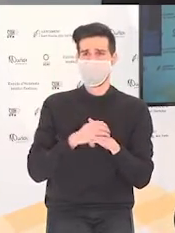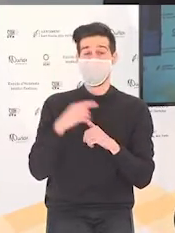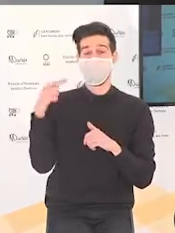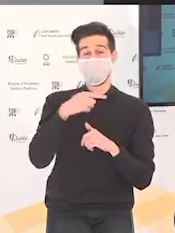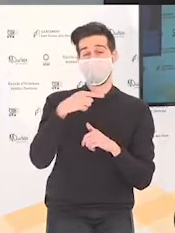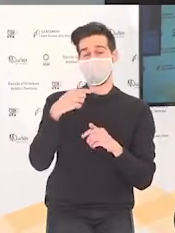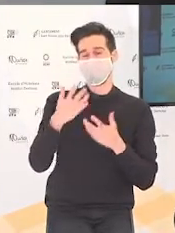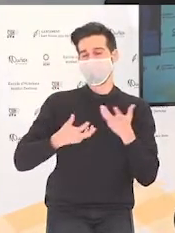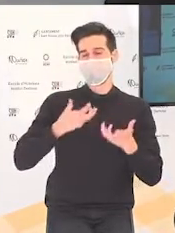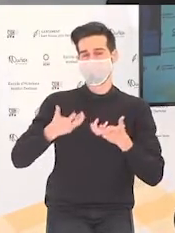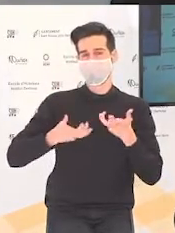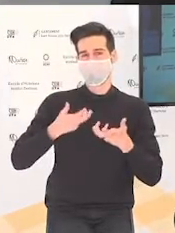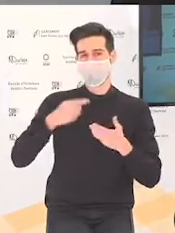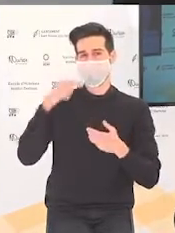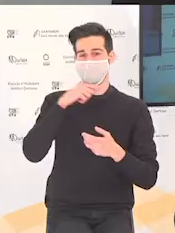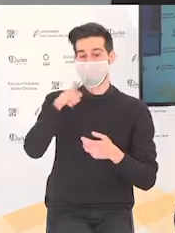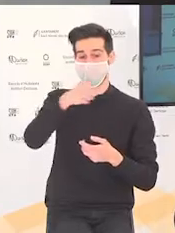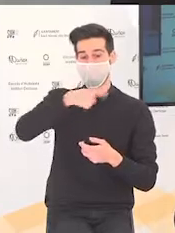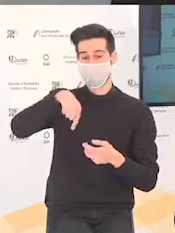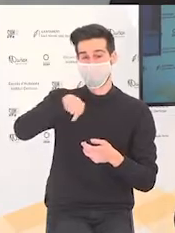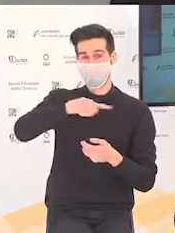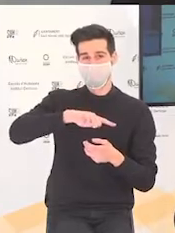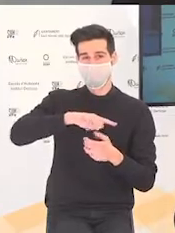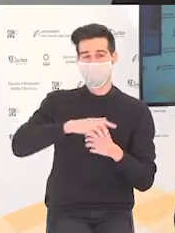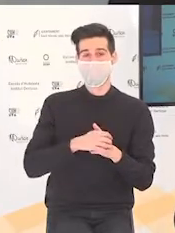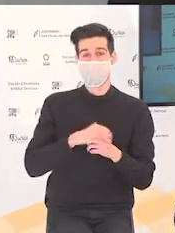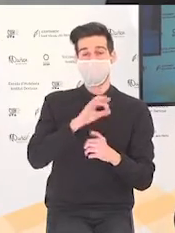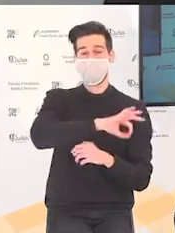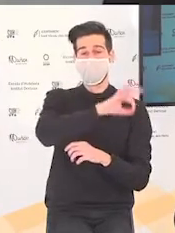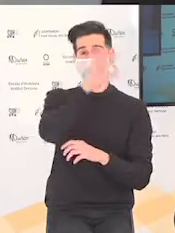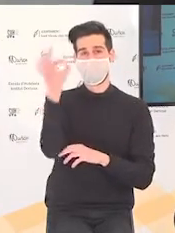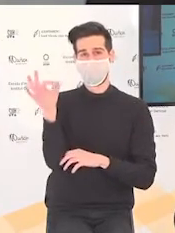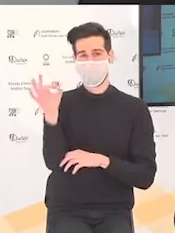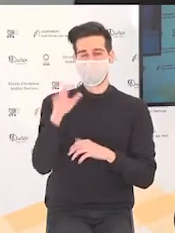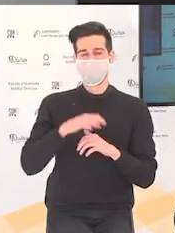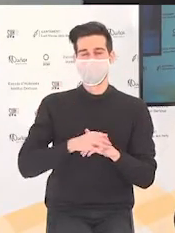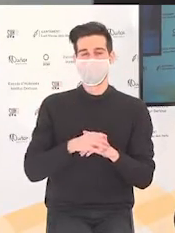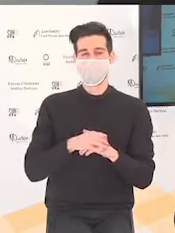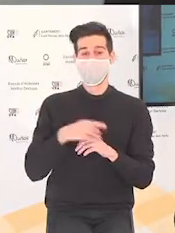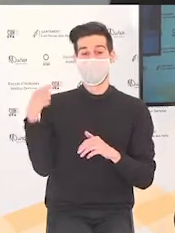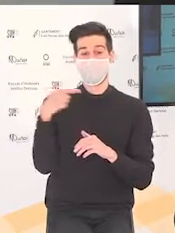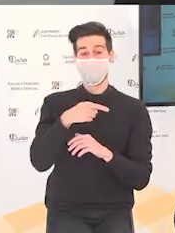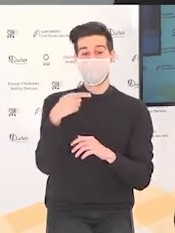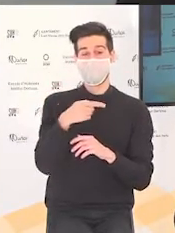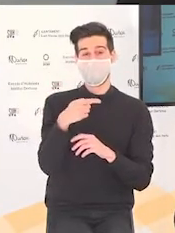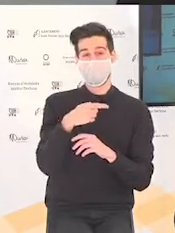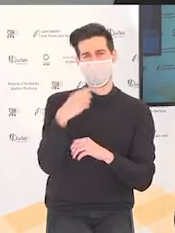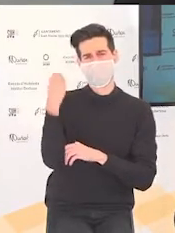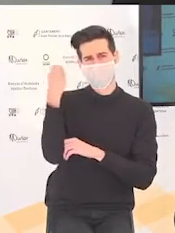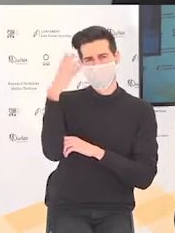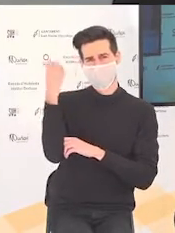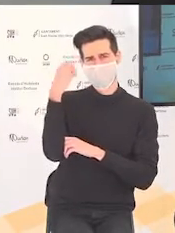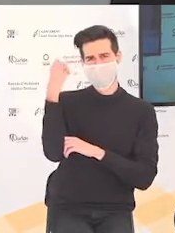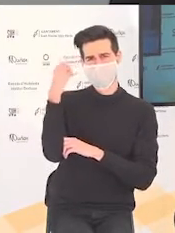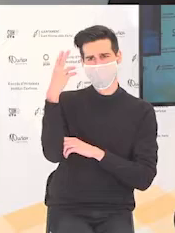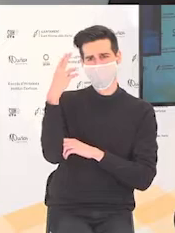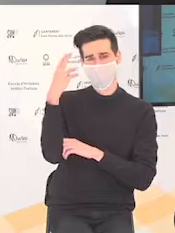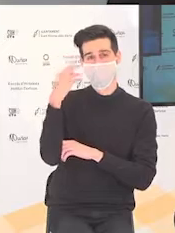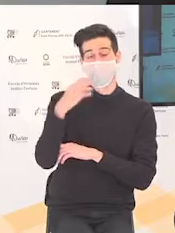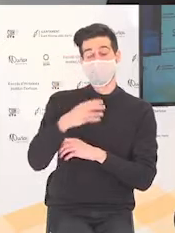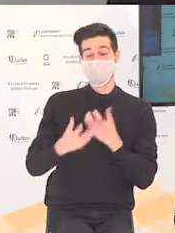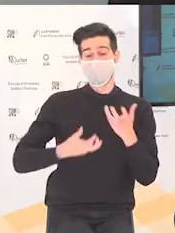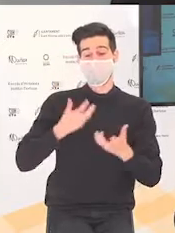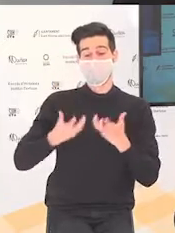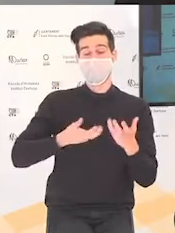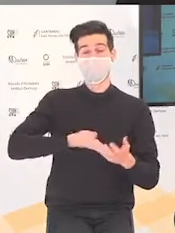pastisser australià. An Australian. Que va aprendre d'un chef francès. Això va fer que anés a França